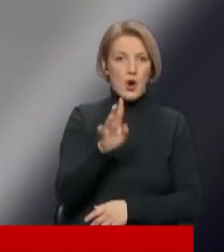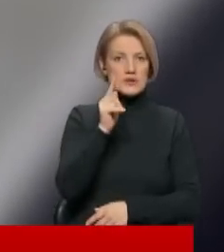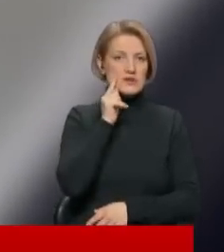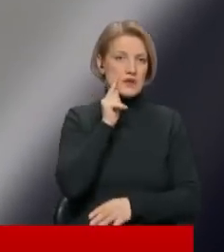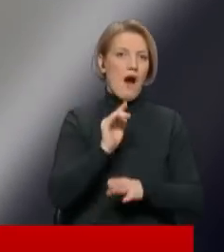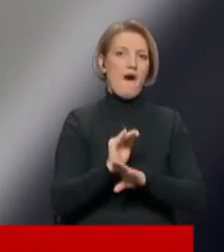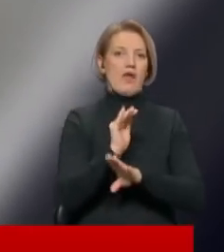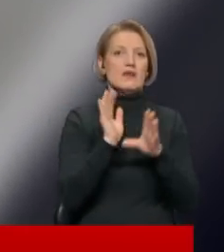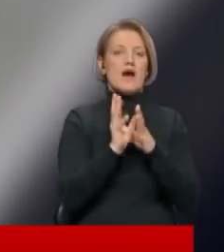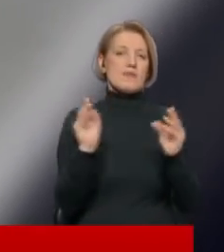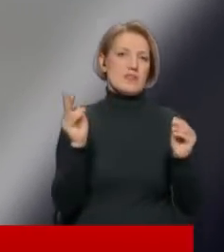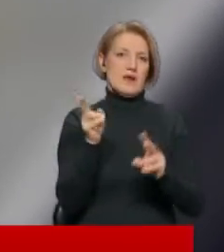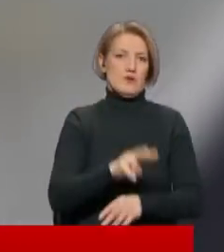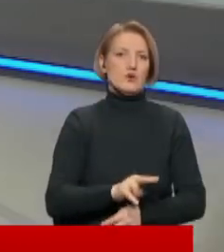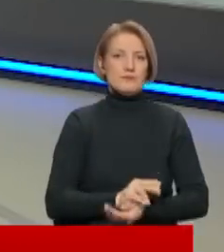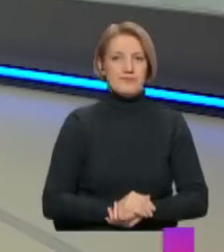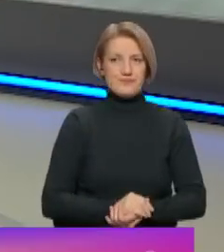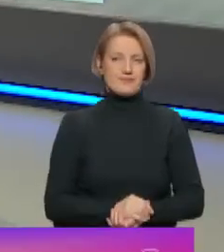hayatını kaybetti